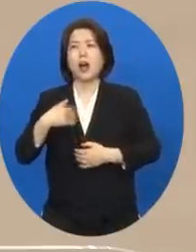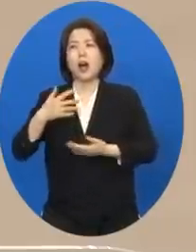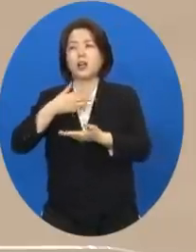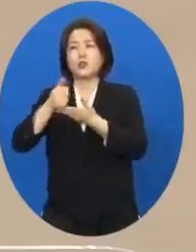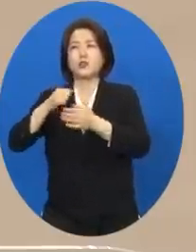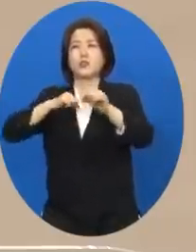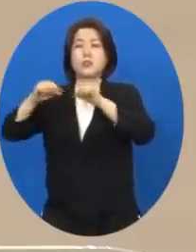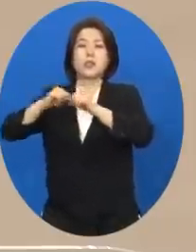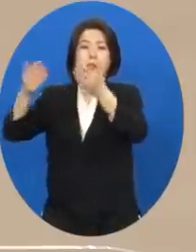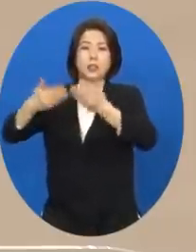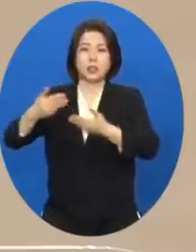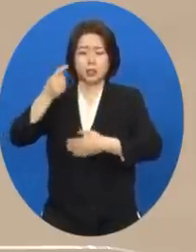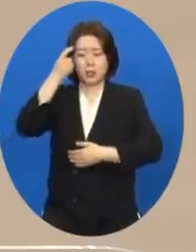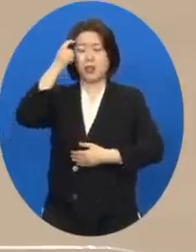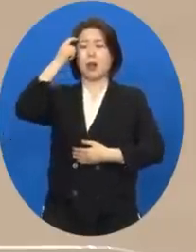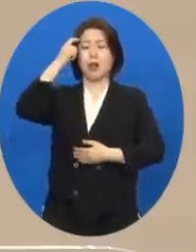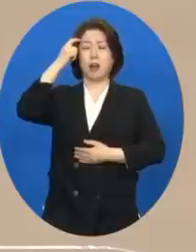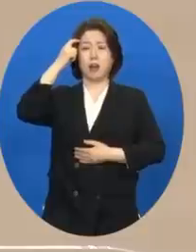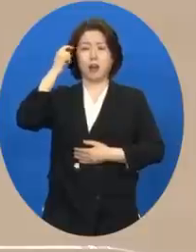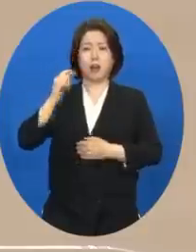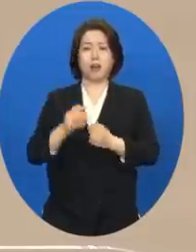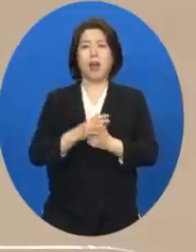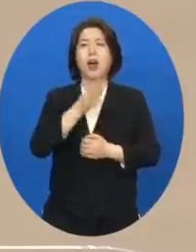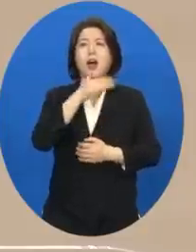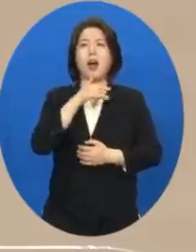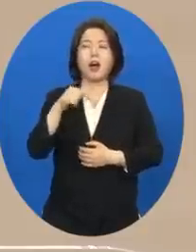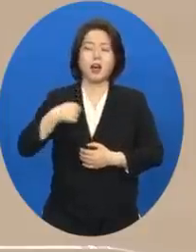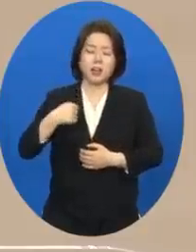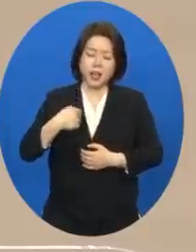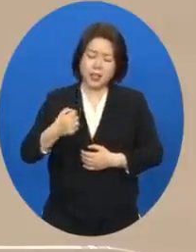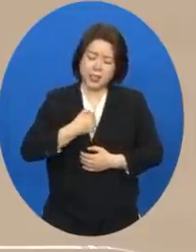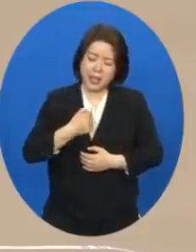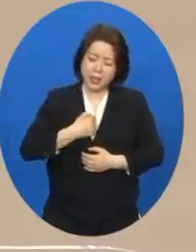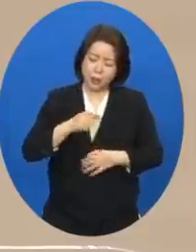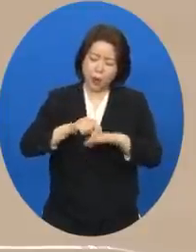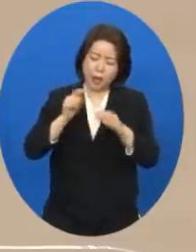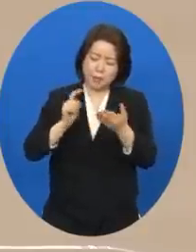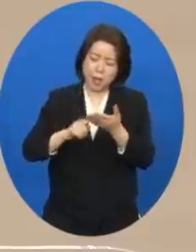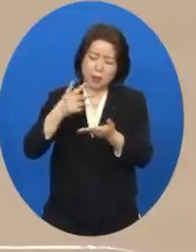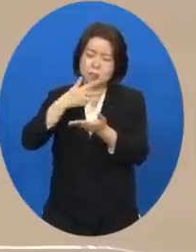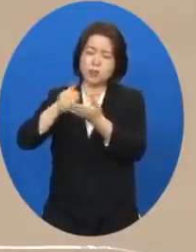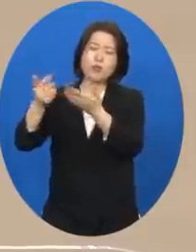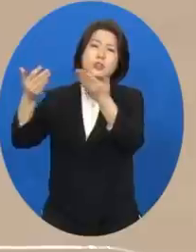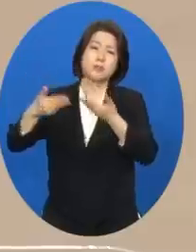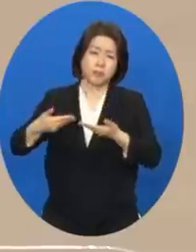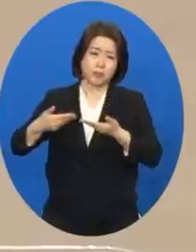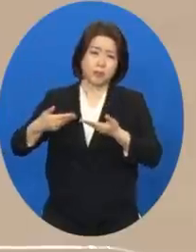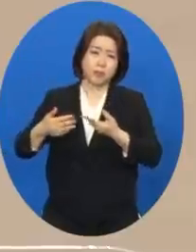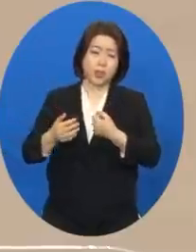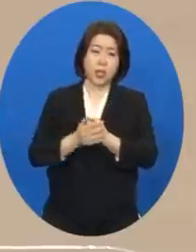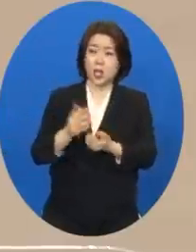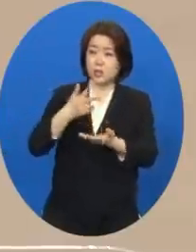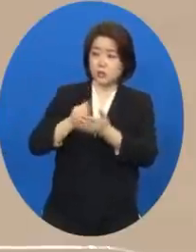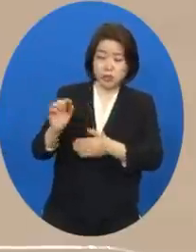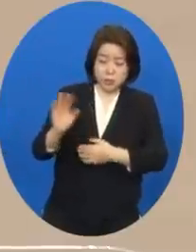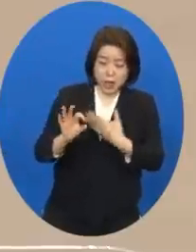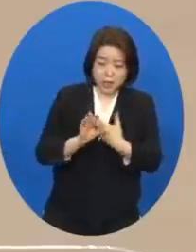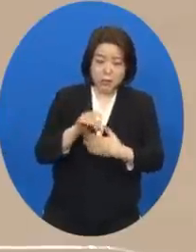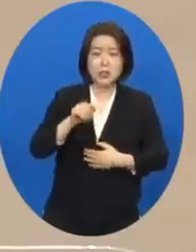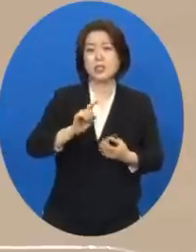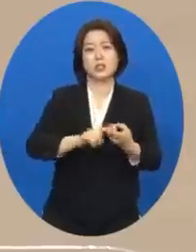깨달아 지도 주님의 역사 였구나 주님이 않으시면 그 자체도 설명이 안